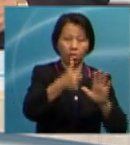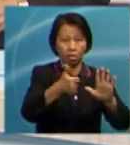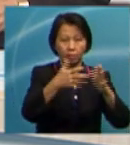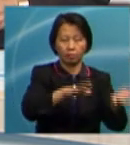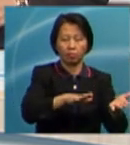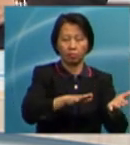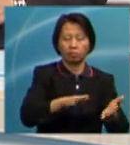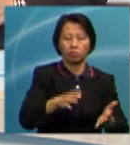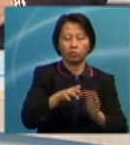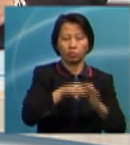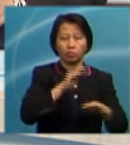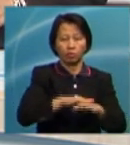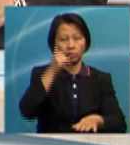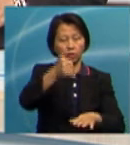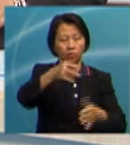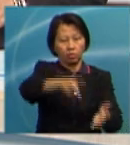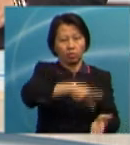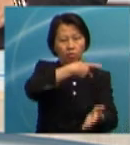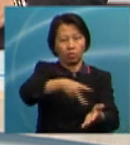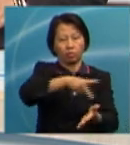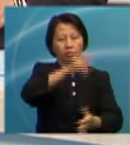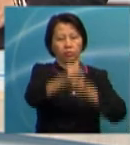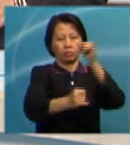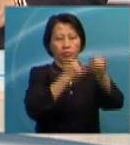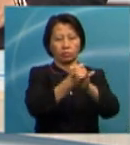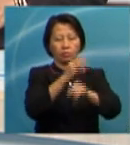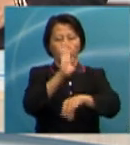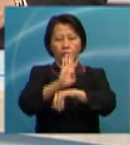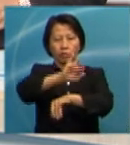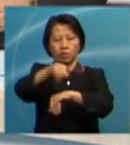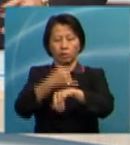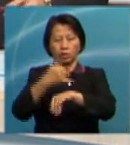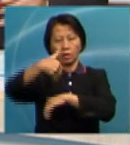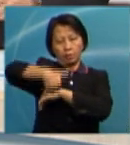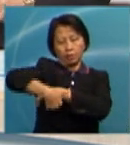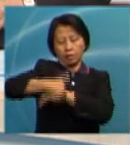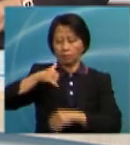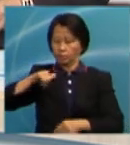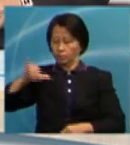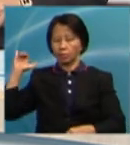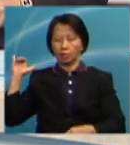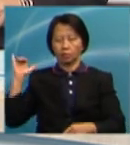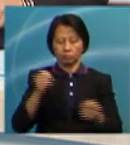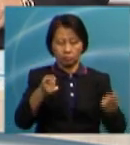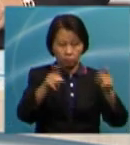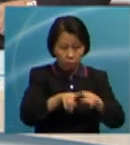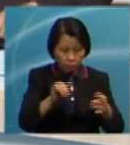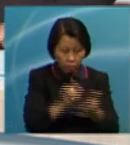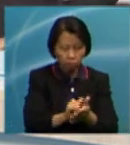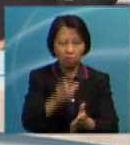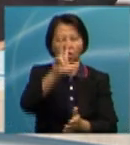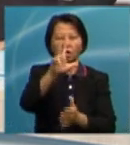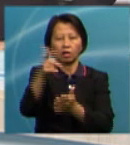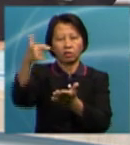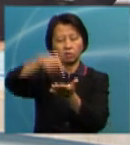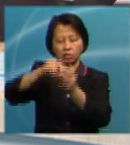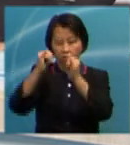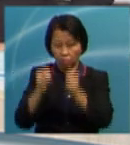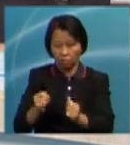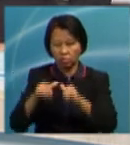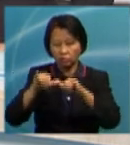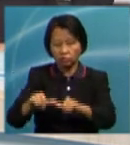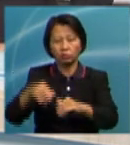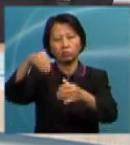metavitamin ketika menghadiri konsert antarbangsa di bukit Jalil malam semalam berikutan kejadian itu tiga lagi individu yang masih